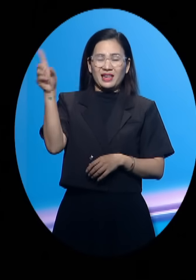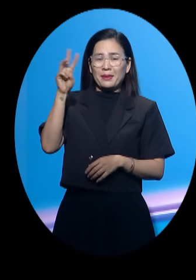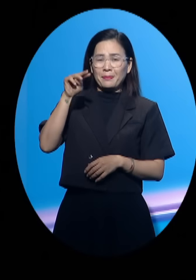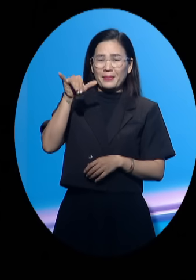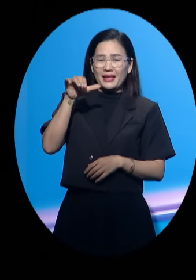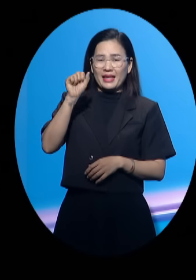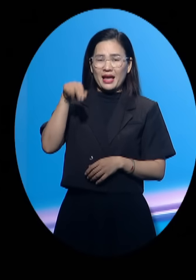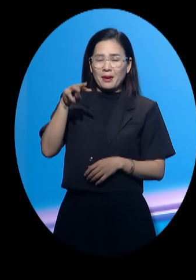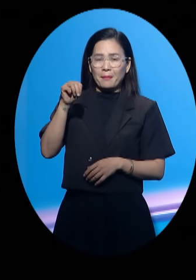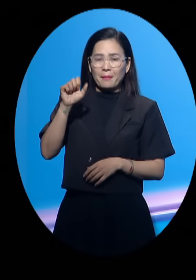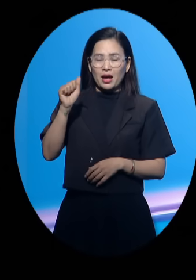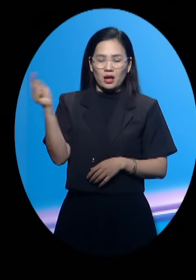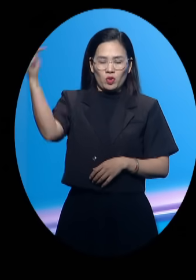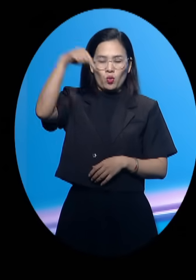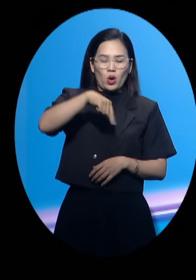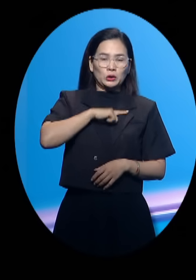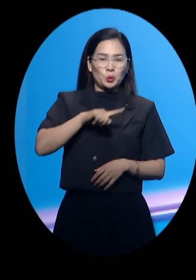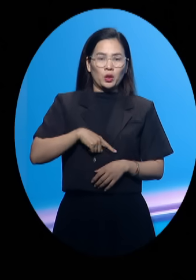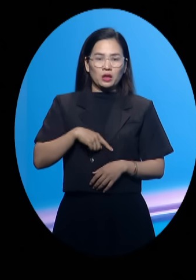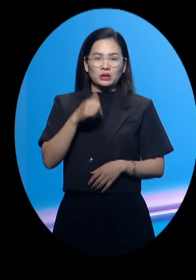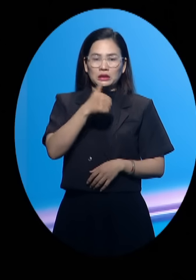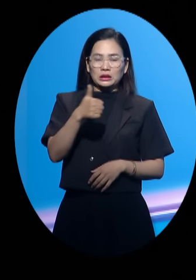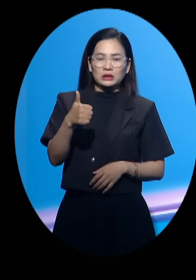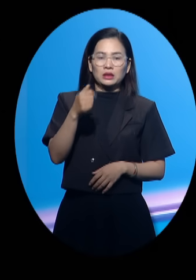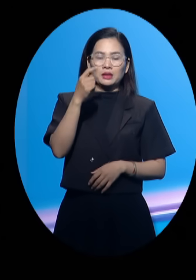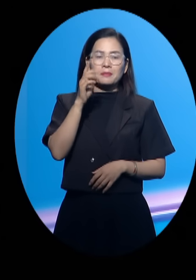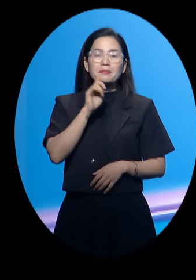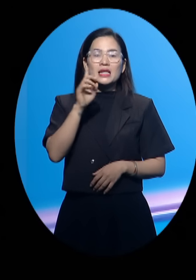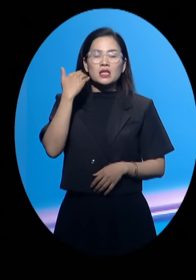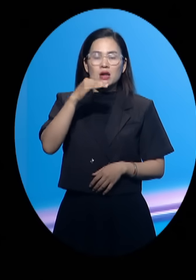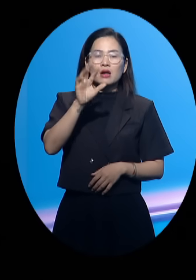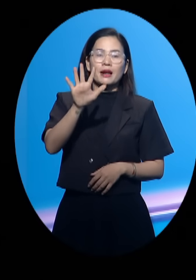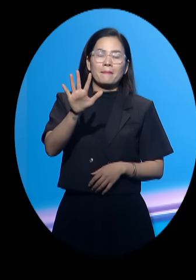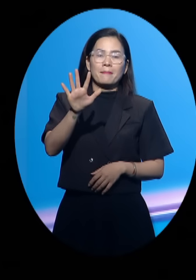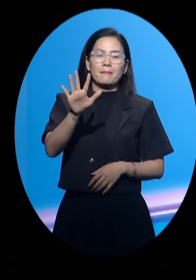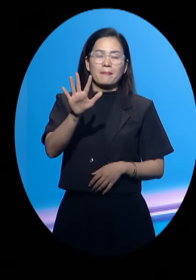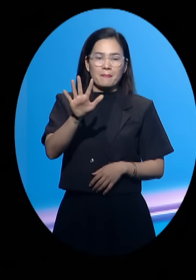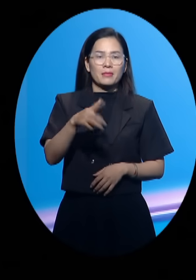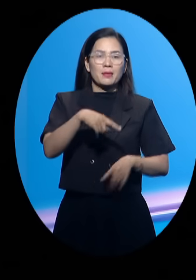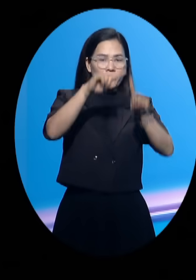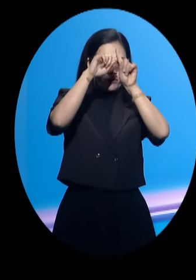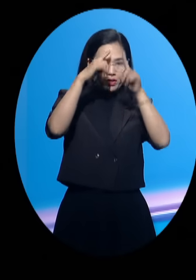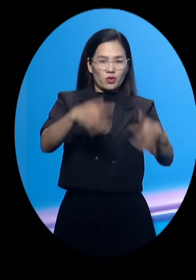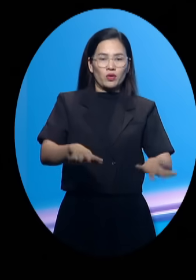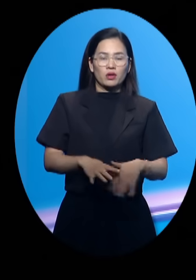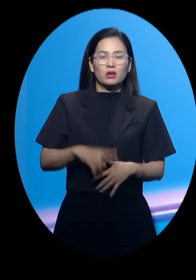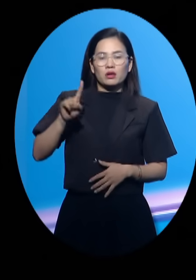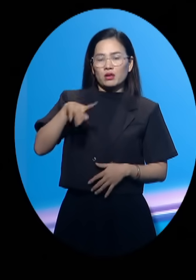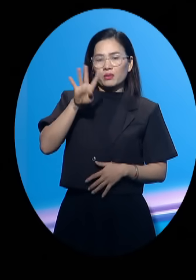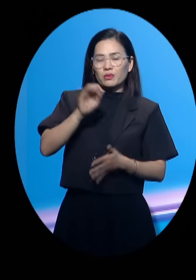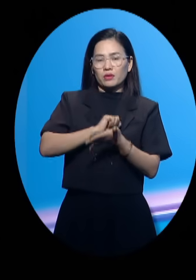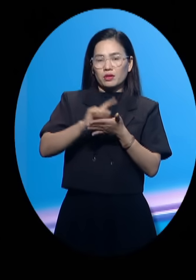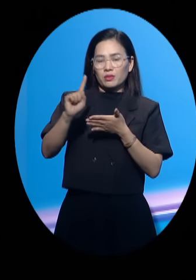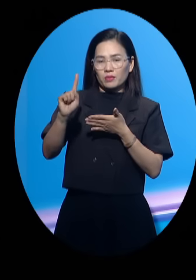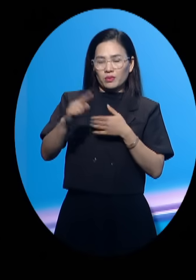Myanmar, sang Nansan của Trung Quốc. 5 người bị thương được đưa đến bệnh viện, hiện đã qua cơn nguy kịch. Ngày 4 tháng 1, người phát ngôn Bộ Ngoại